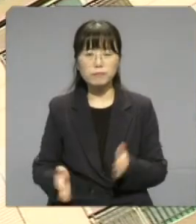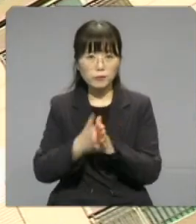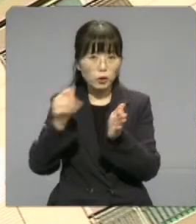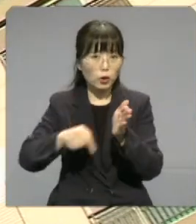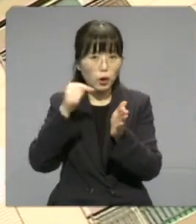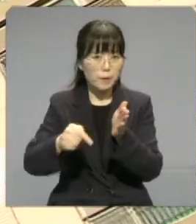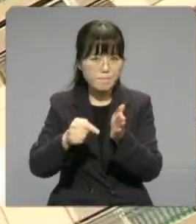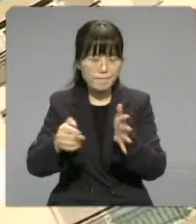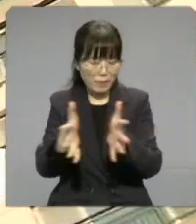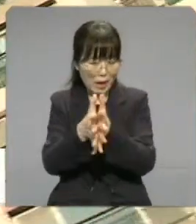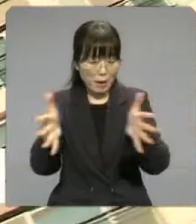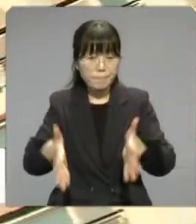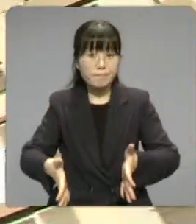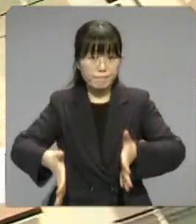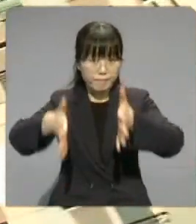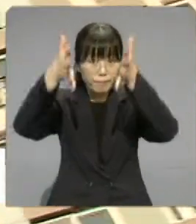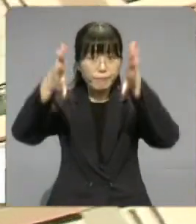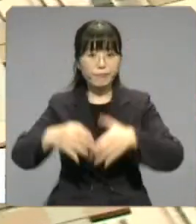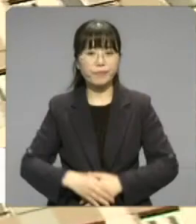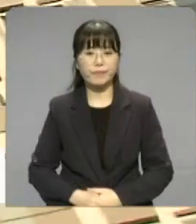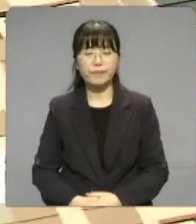도심의 우뚝 선 아파트.